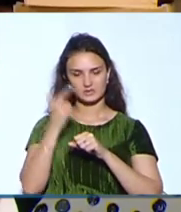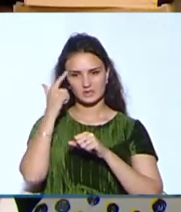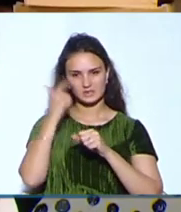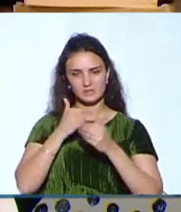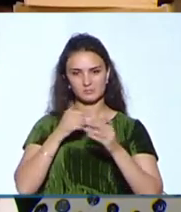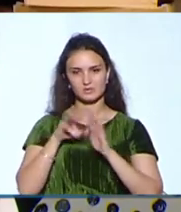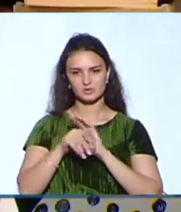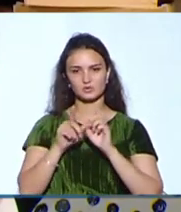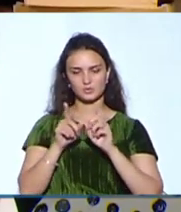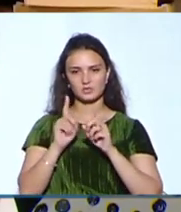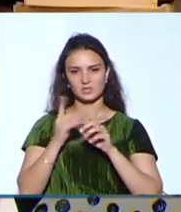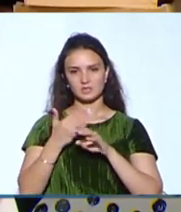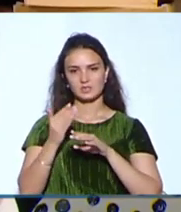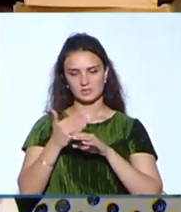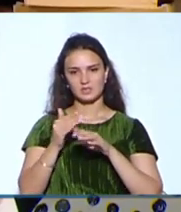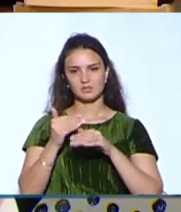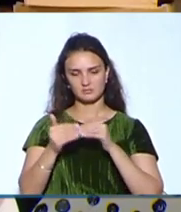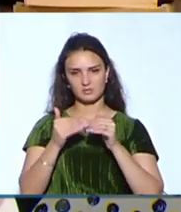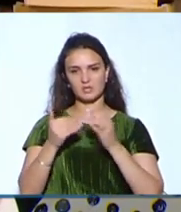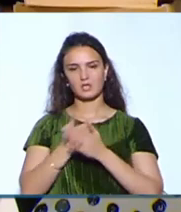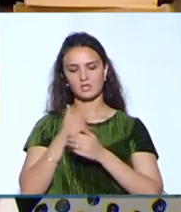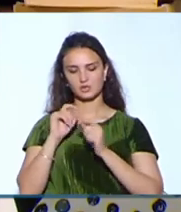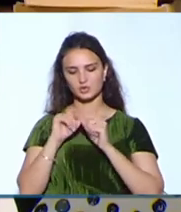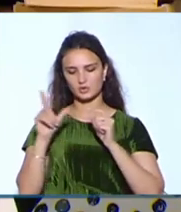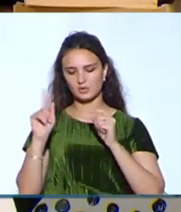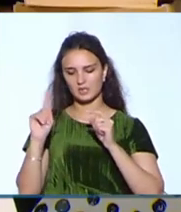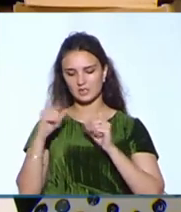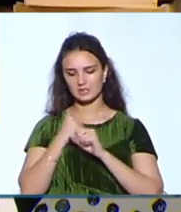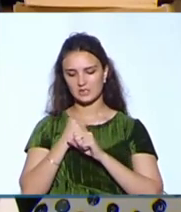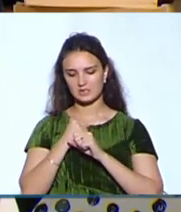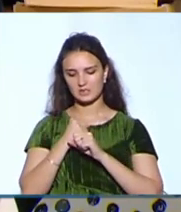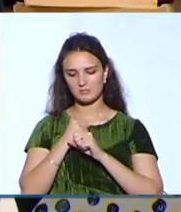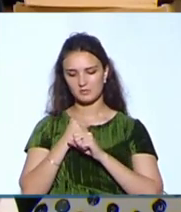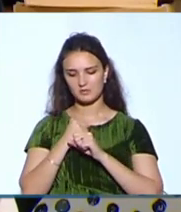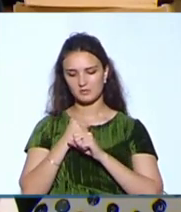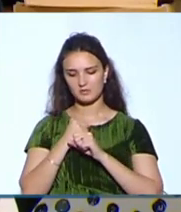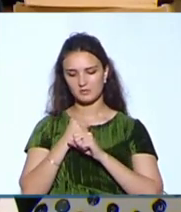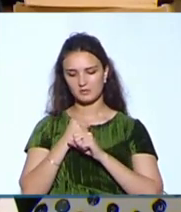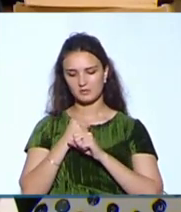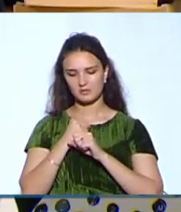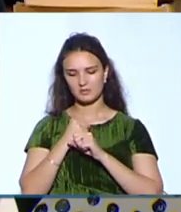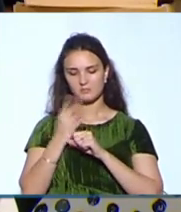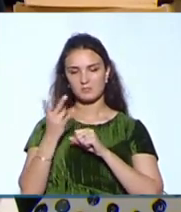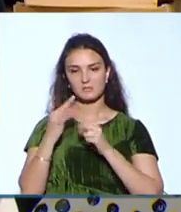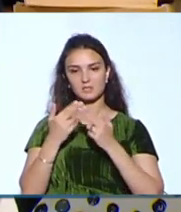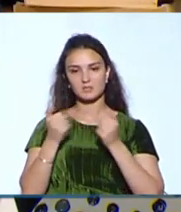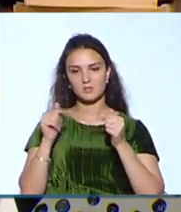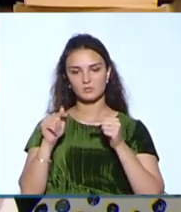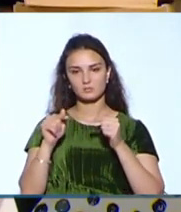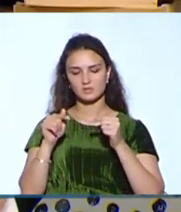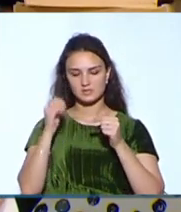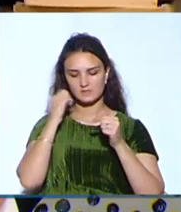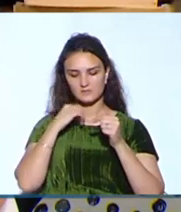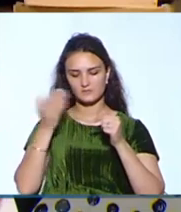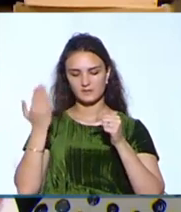განათლების სისტემაშიც მიდის რაღაცები წინ, ინერგება ახალი სკოლები, რაღაც კეთდება. თუმცა, რა თქმა უნდა,